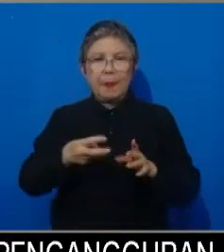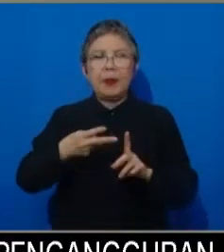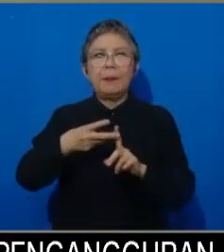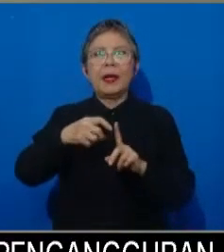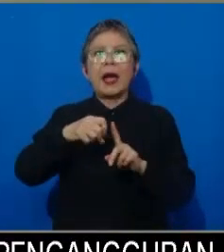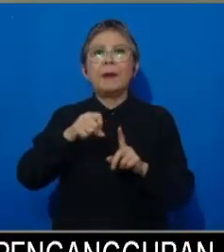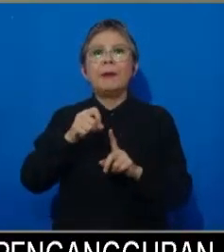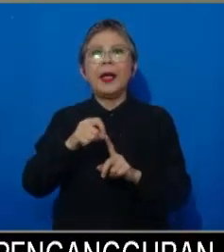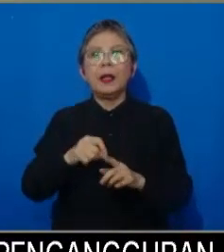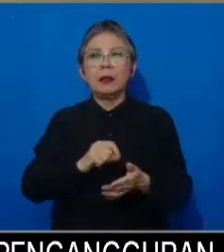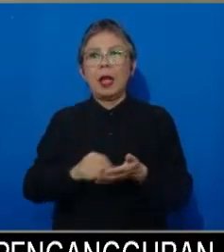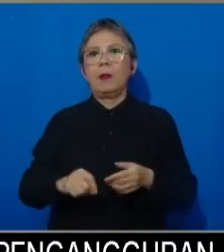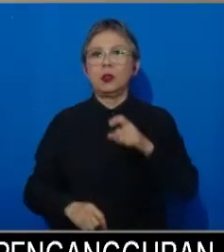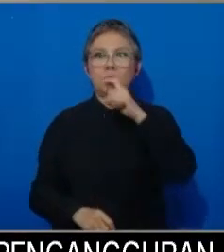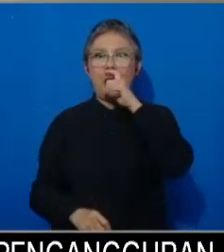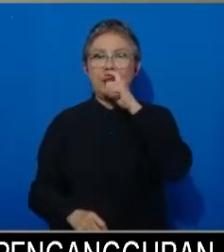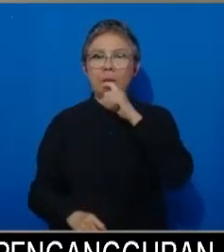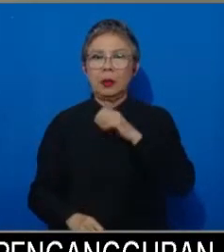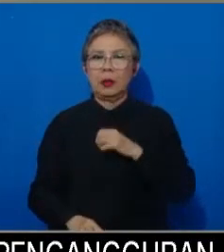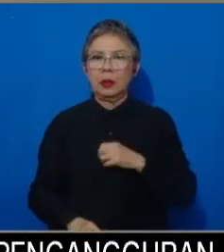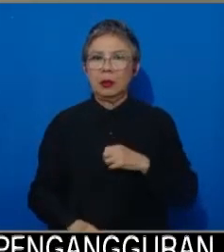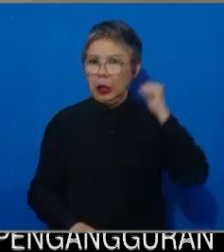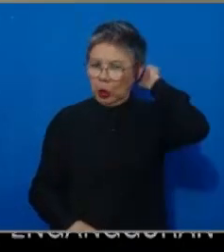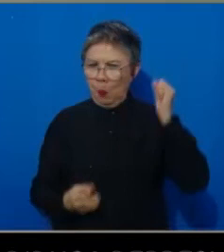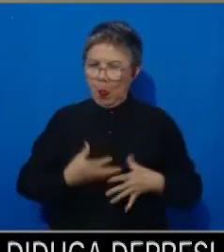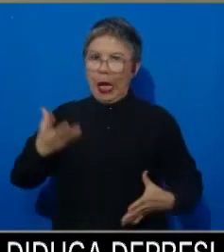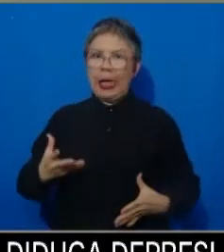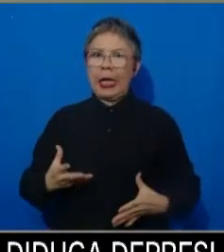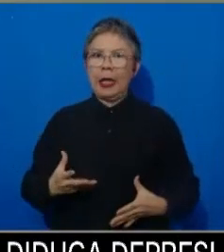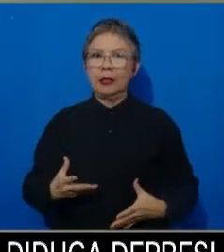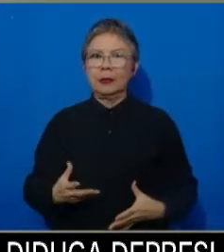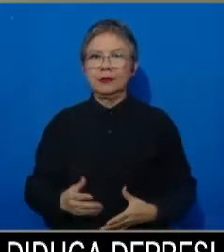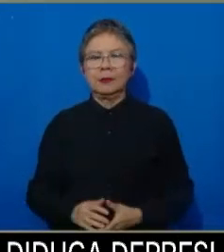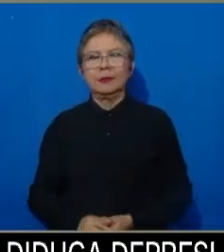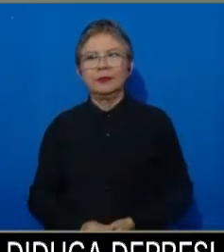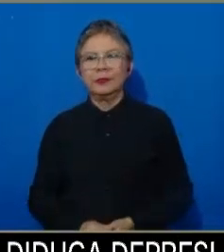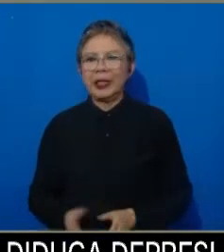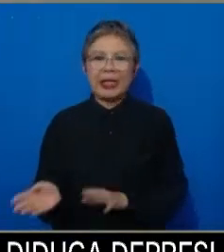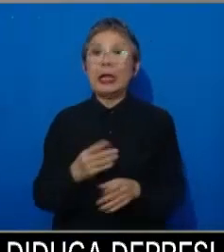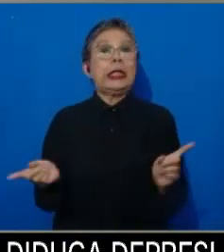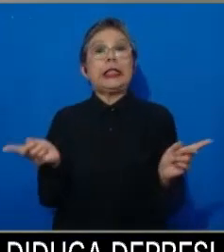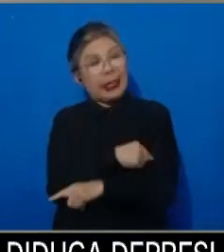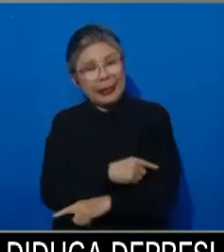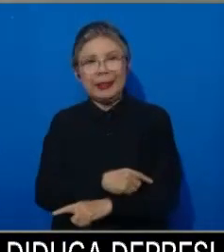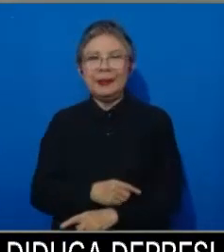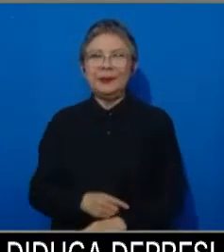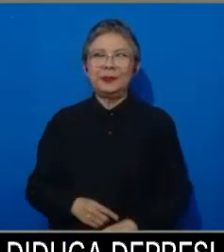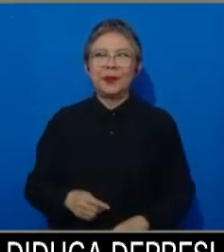suami. Atas kejadian ini, polisi meminta dealer sepeda motor memenuhi permintaan sang ibu.